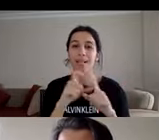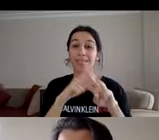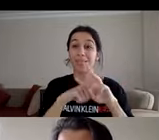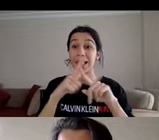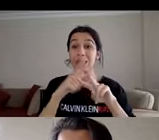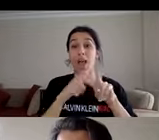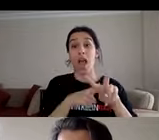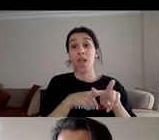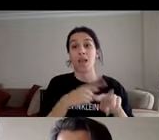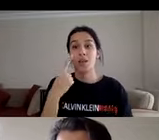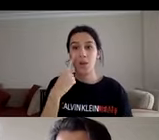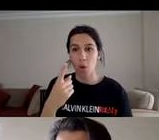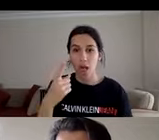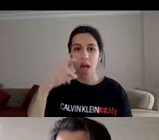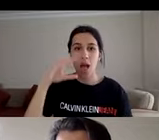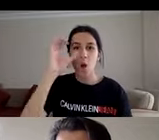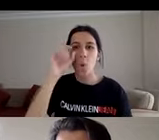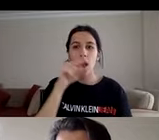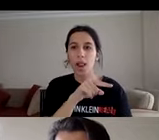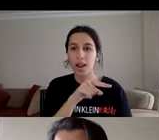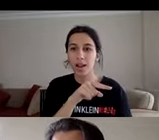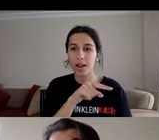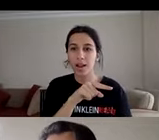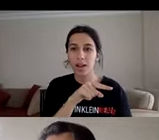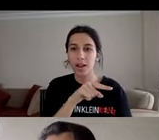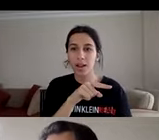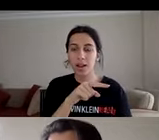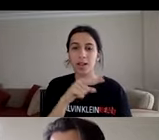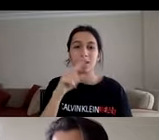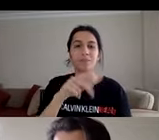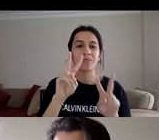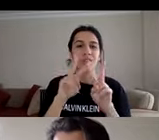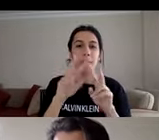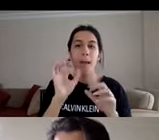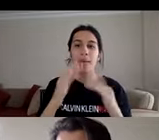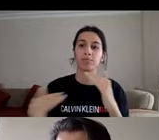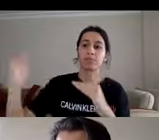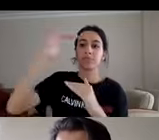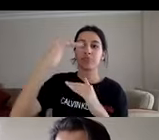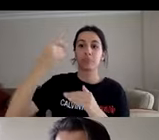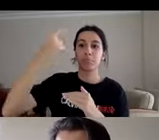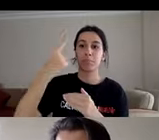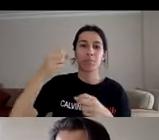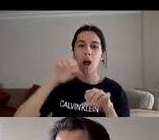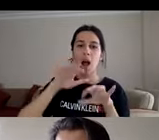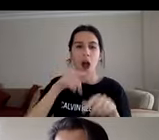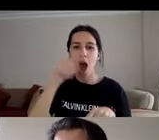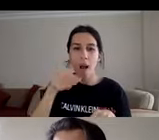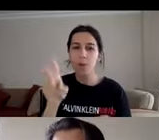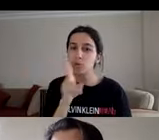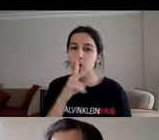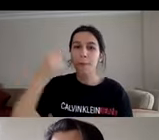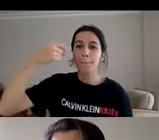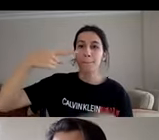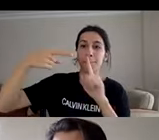Google'ın gelip bizi endekslediğinde yukarı sıralara bizi koyması, arama sonuçlarında arayan kişinin